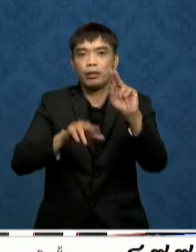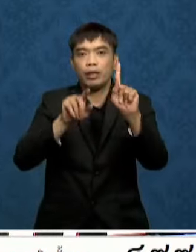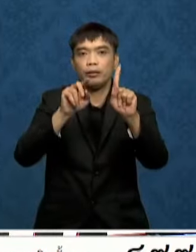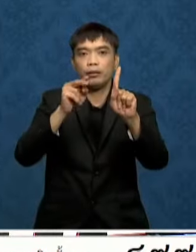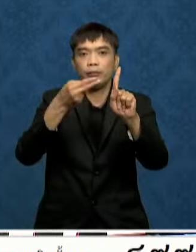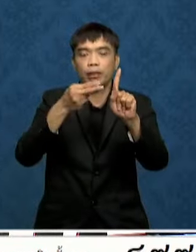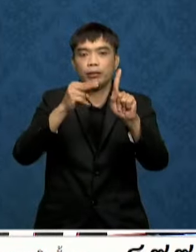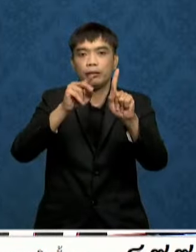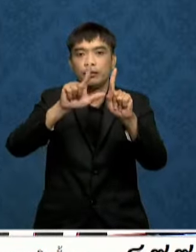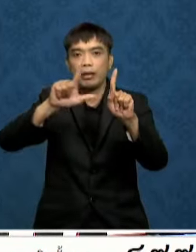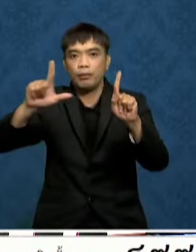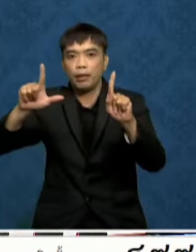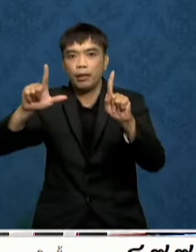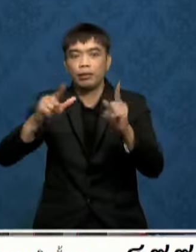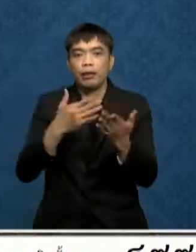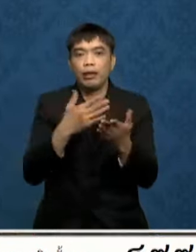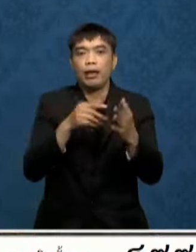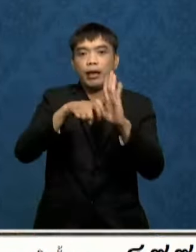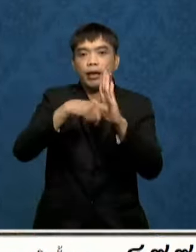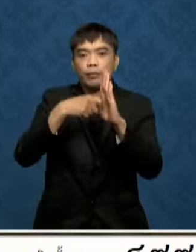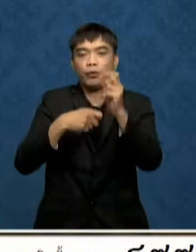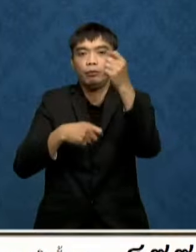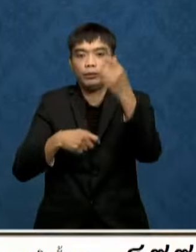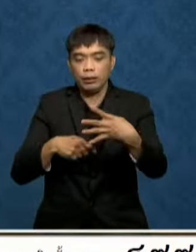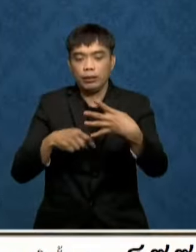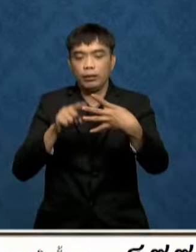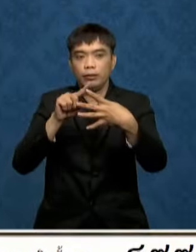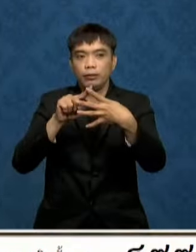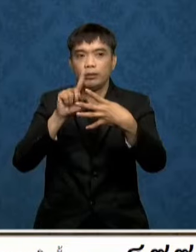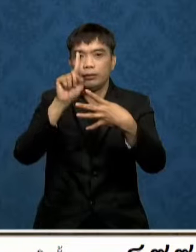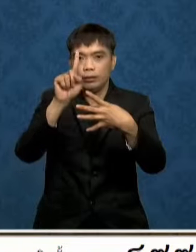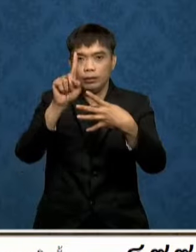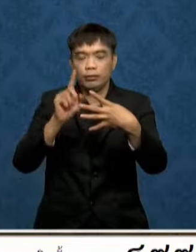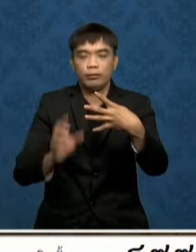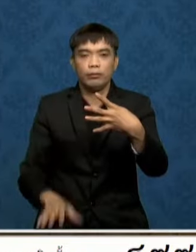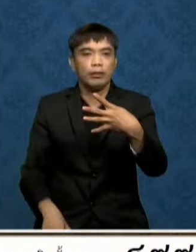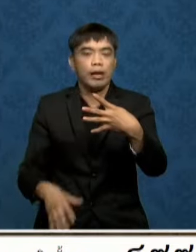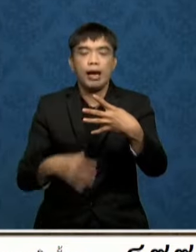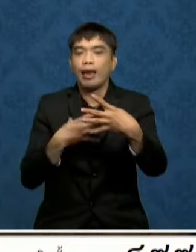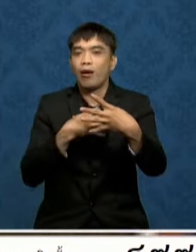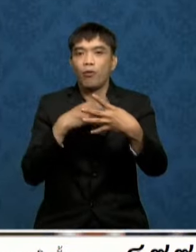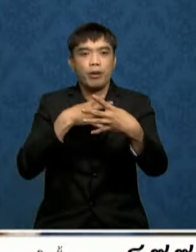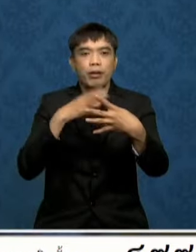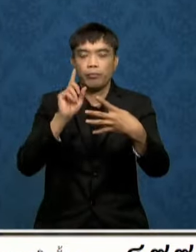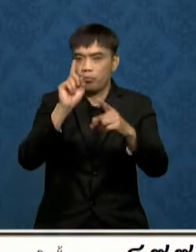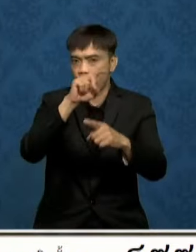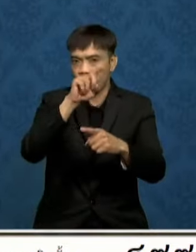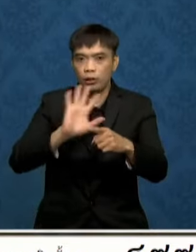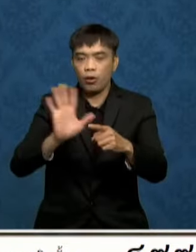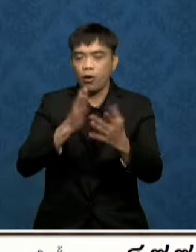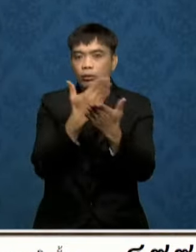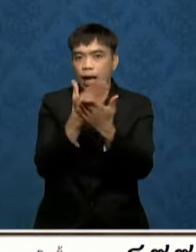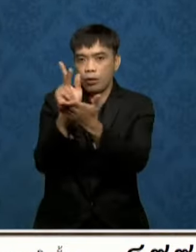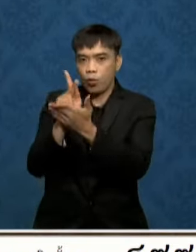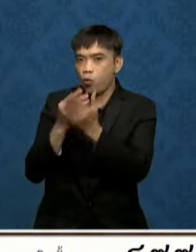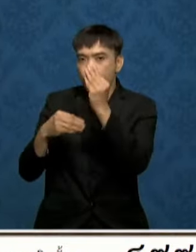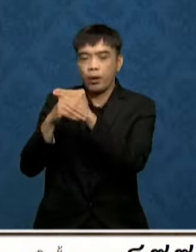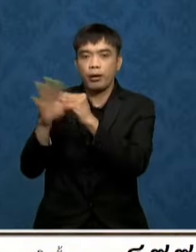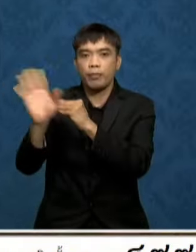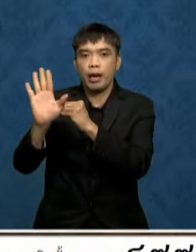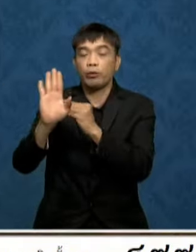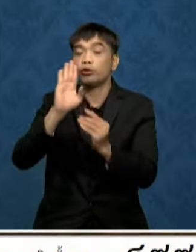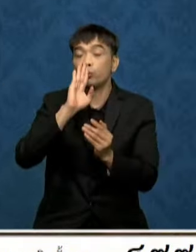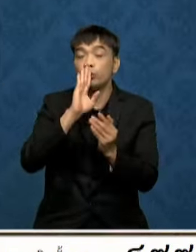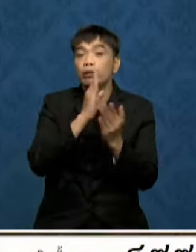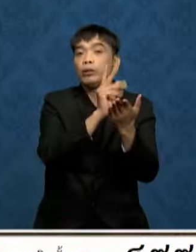ด้วย 4เหตุผลด้วยกันเหตุผลที่ 1ก็คือเราไม่ควรจะกู้เงินเพิ่มอีกแล้วค่ะเหตุผลที่ 2คือถึงจะกู้